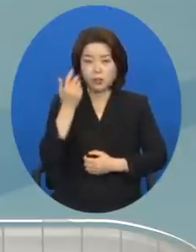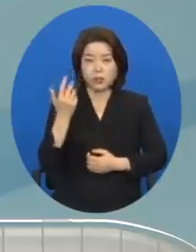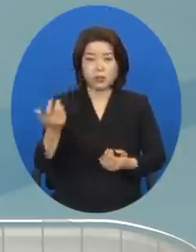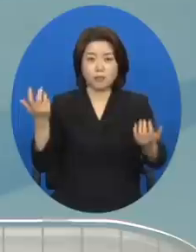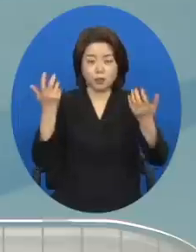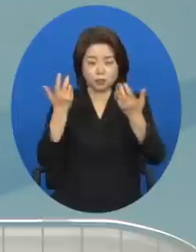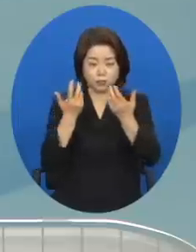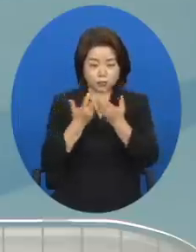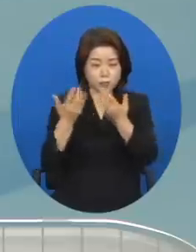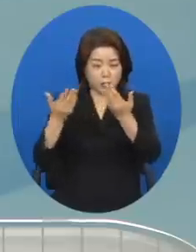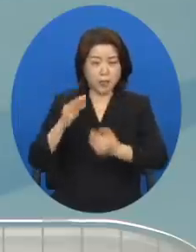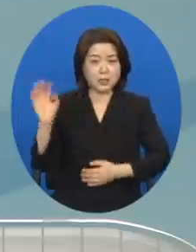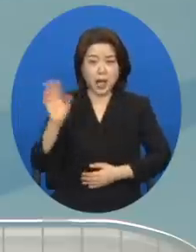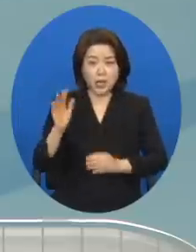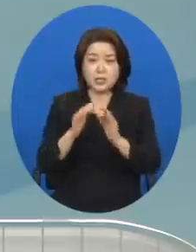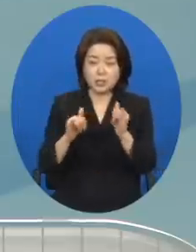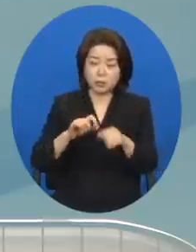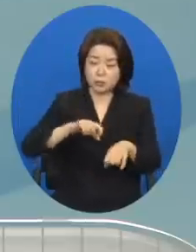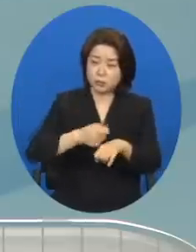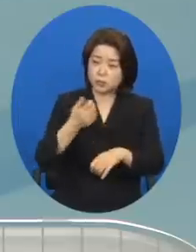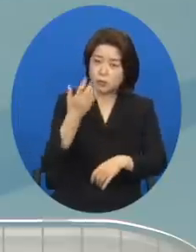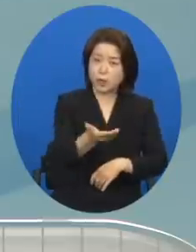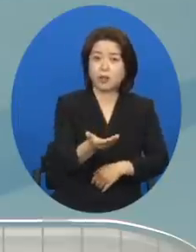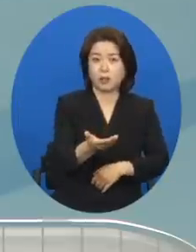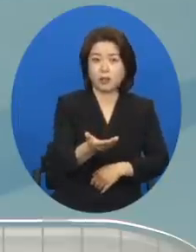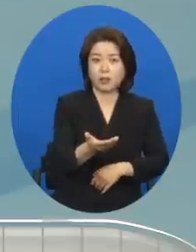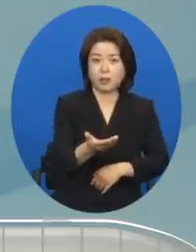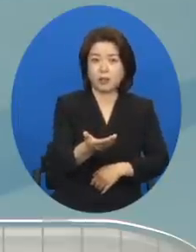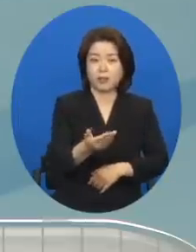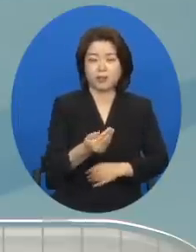않는 사람도 징계해야 되겠죠.